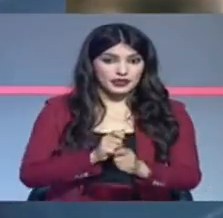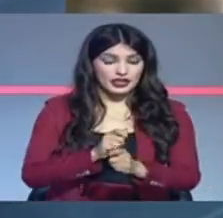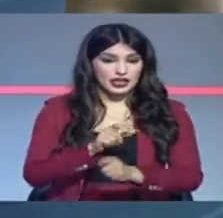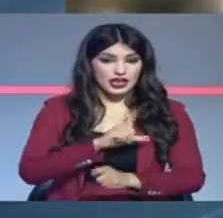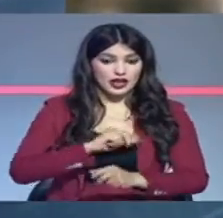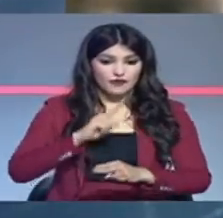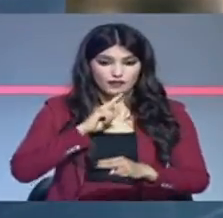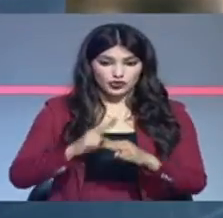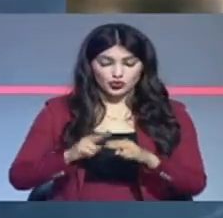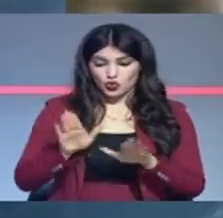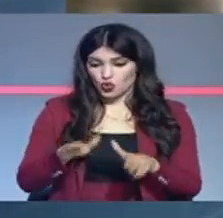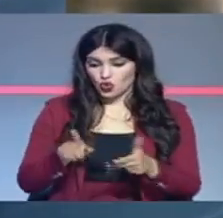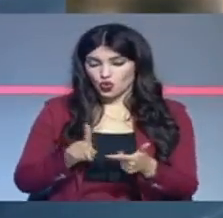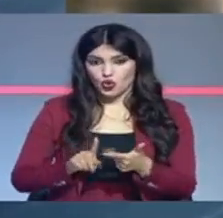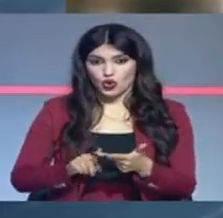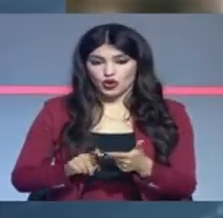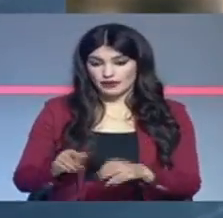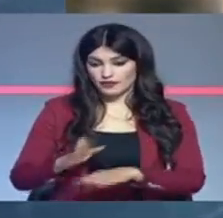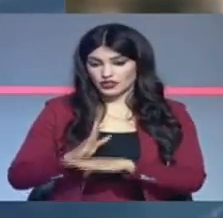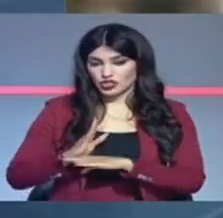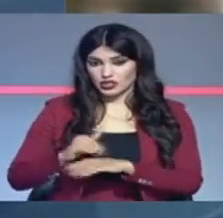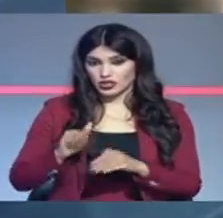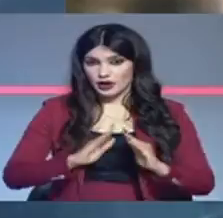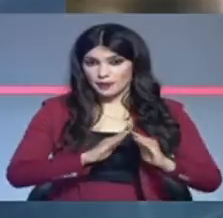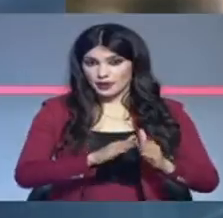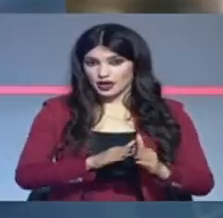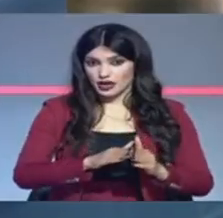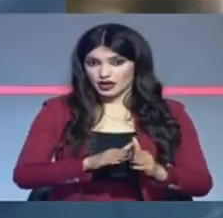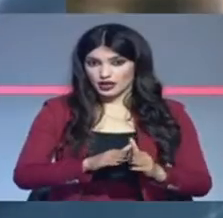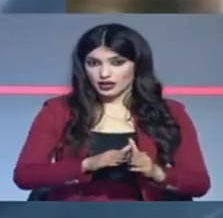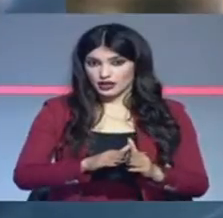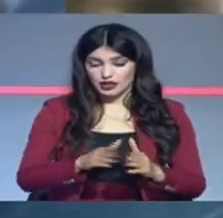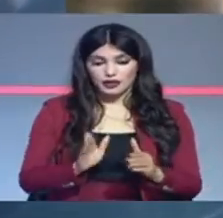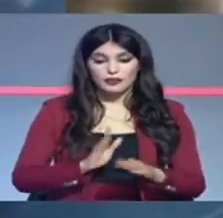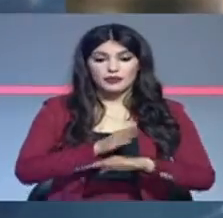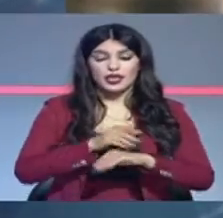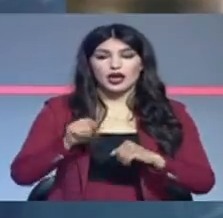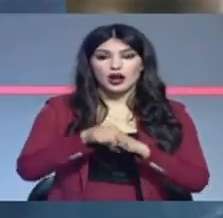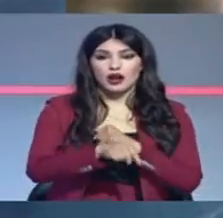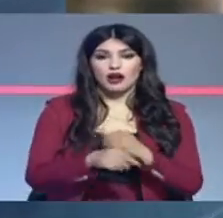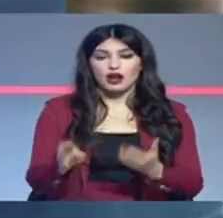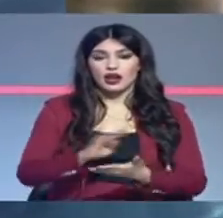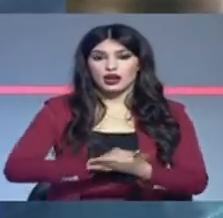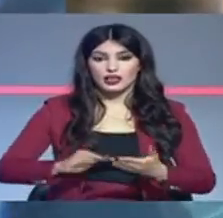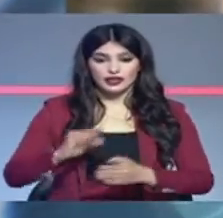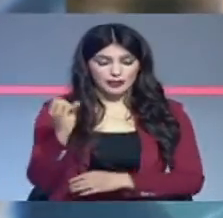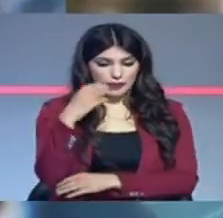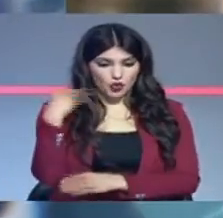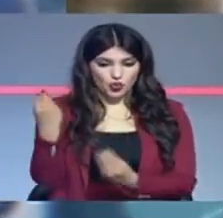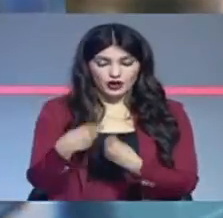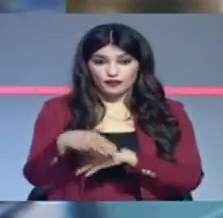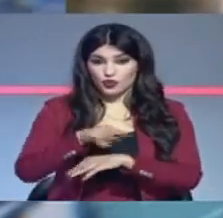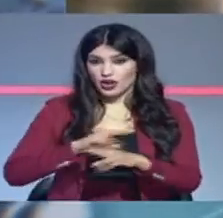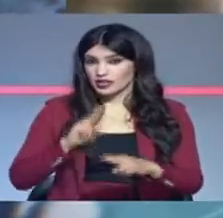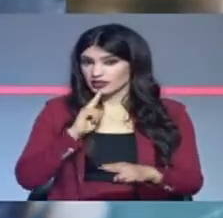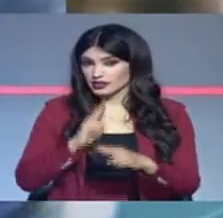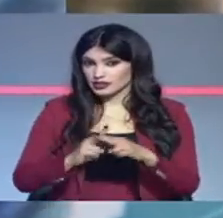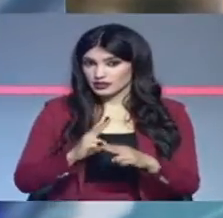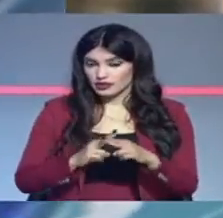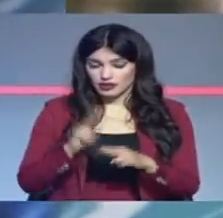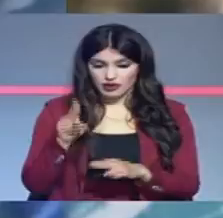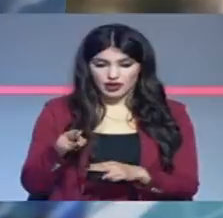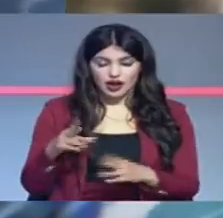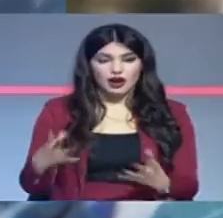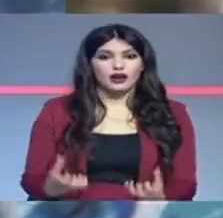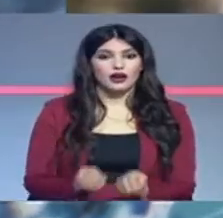بالسياق الجيش الباحث كانت رفض فريق فوز تابع الاداره جويه الحمايه المدنيه بس يمكن انقاذ